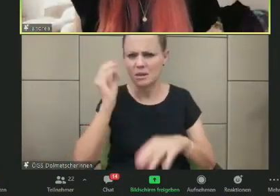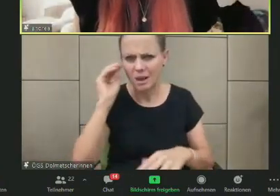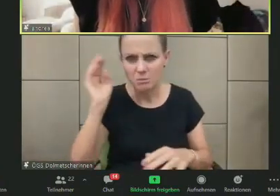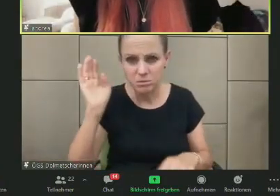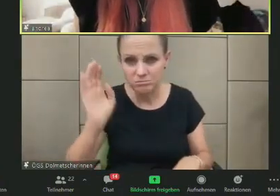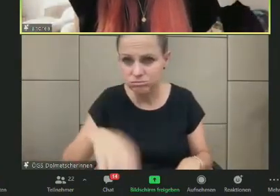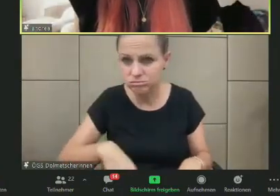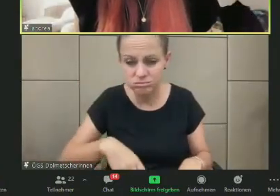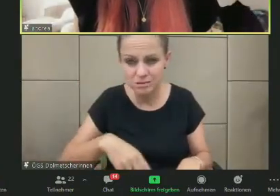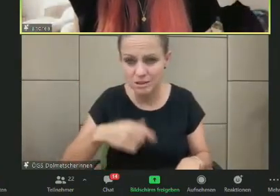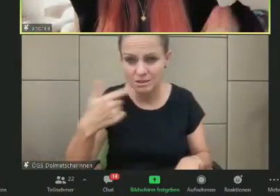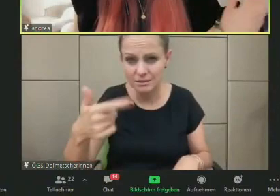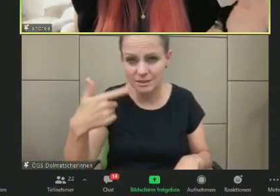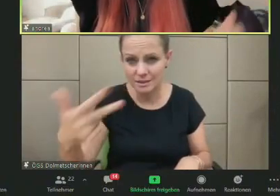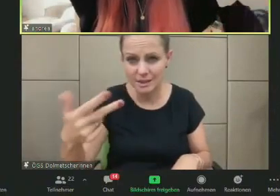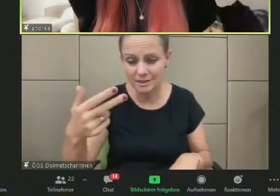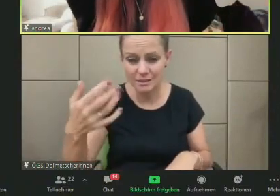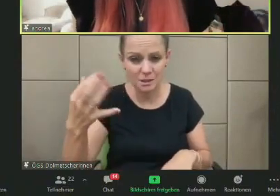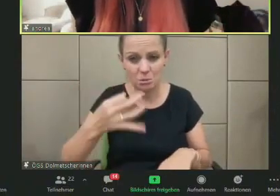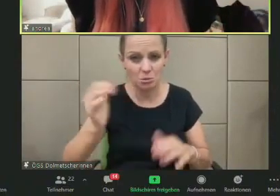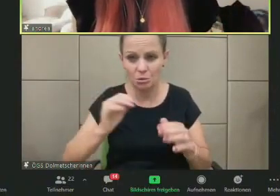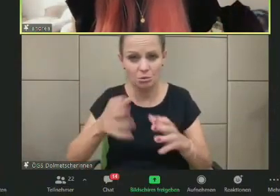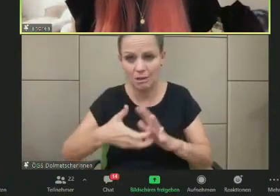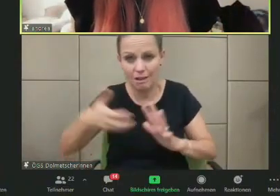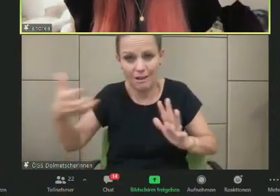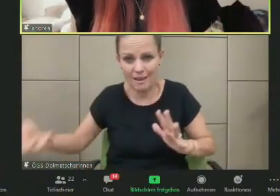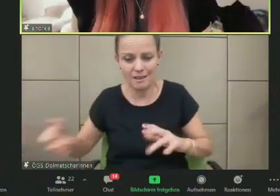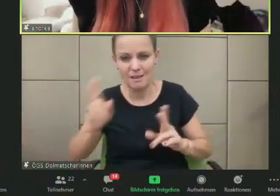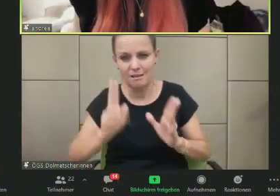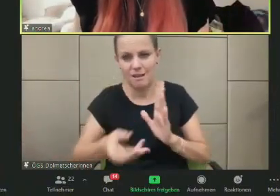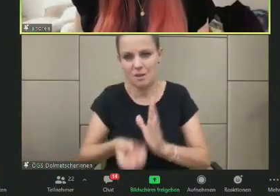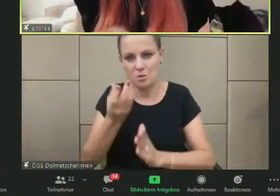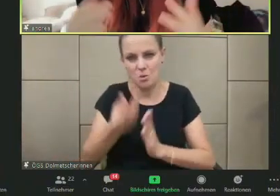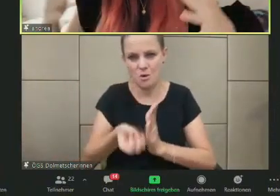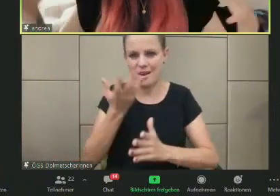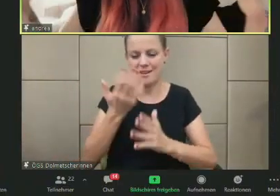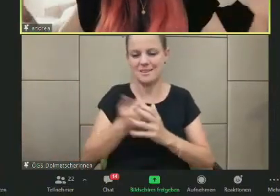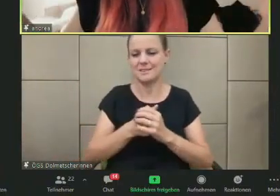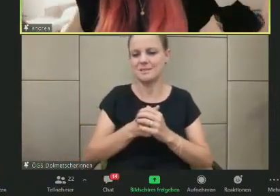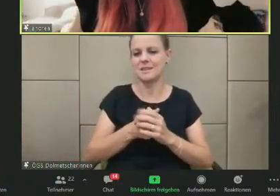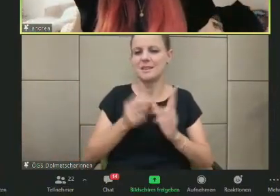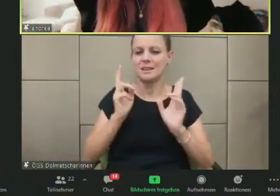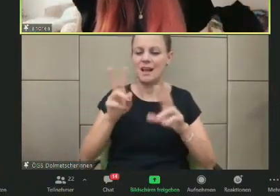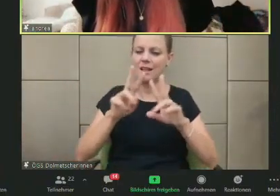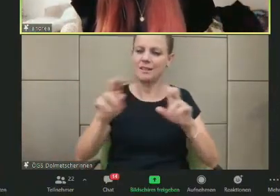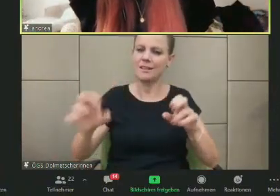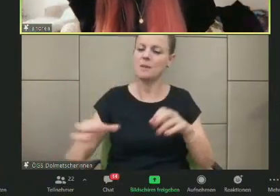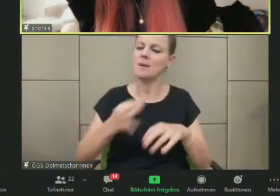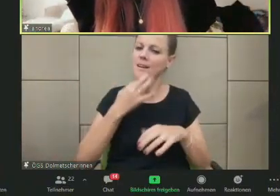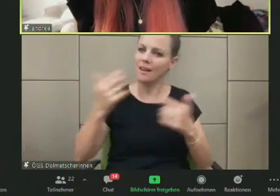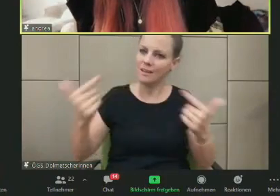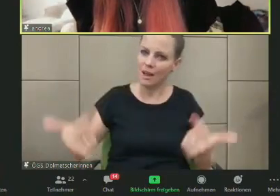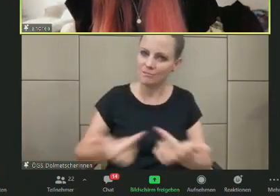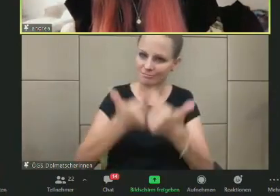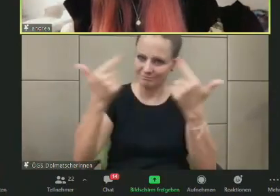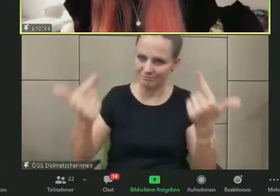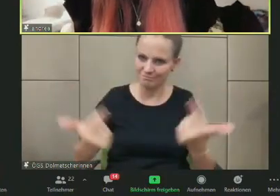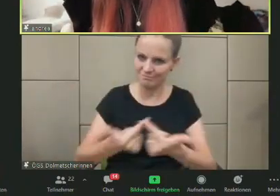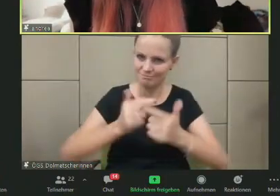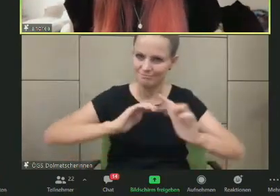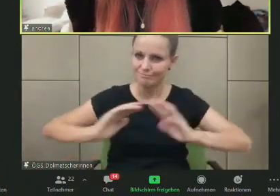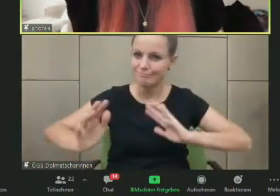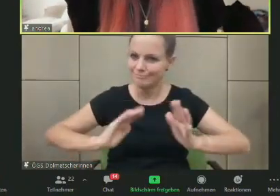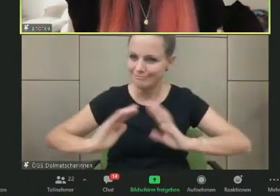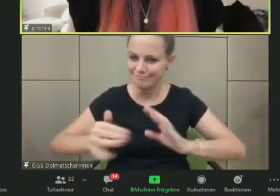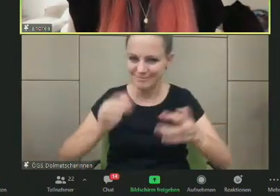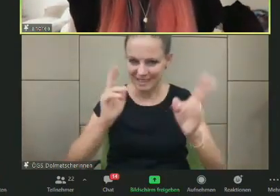weiß nicht, 20, 30 Minuten oder gibt noch längere auch überhaupt. Also da kann man wirklich ein Thema sehr lang und ausführlich erklären, wenn man das Bedürfnis